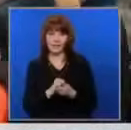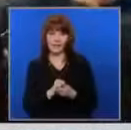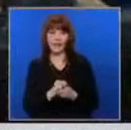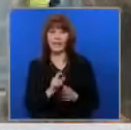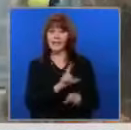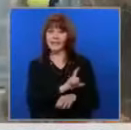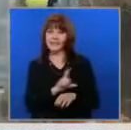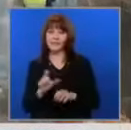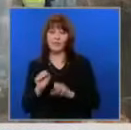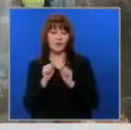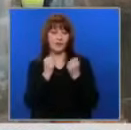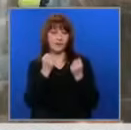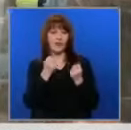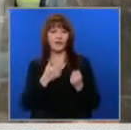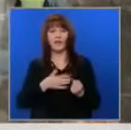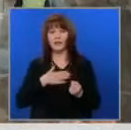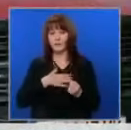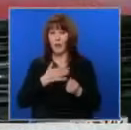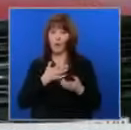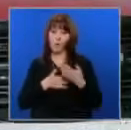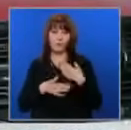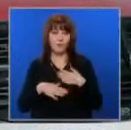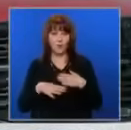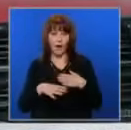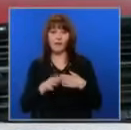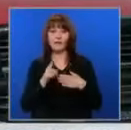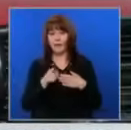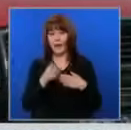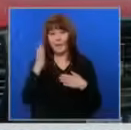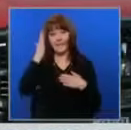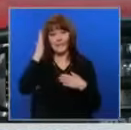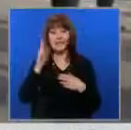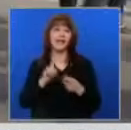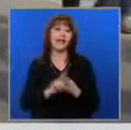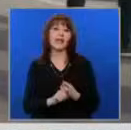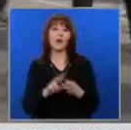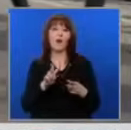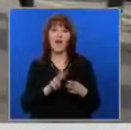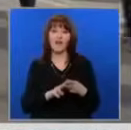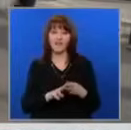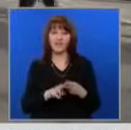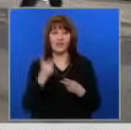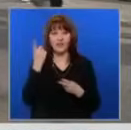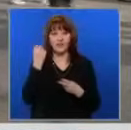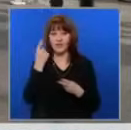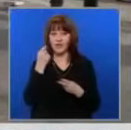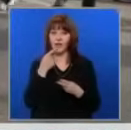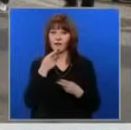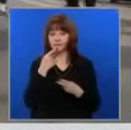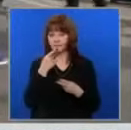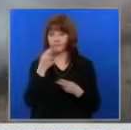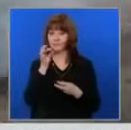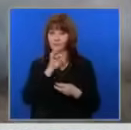След седмица протести, задоволство и успокоение в сектор земеделие, така министър Кирил Вътев в ефира на Панорама снощи обобщи